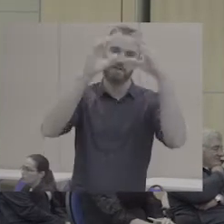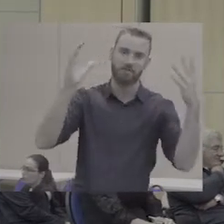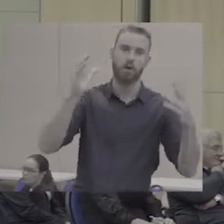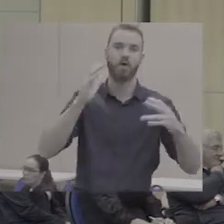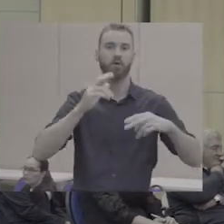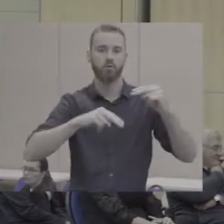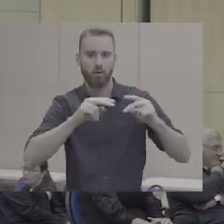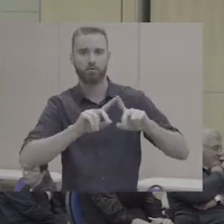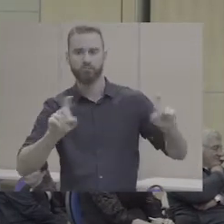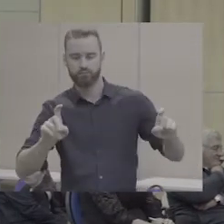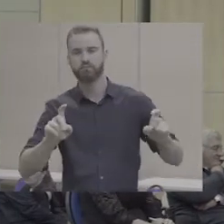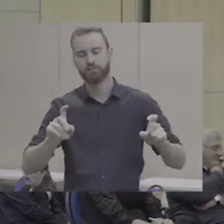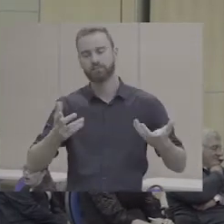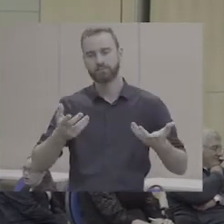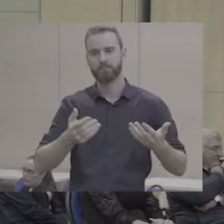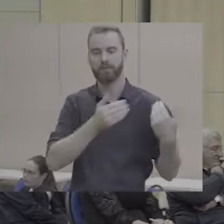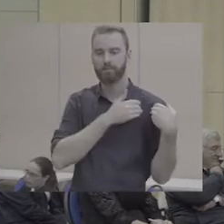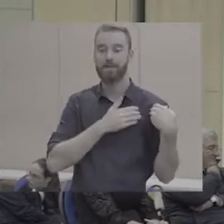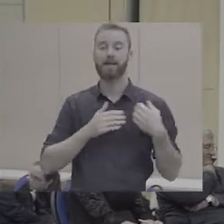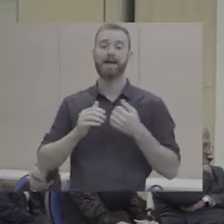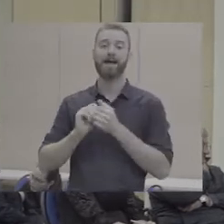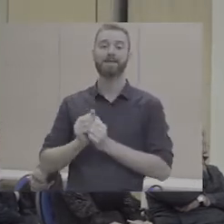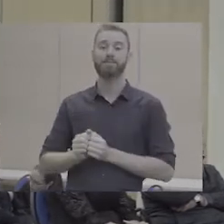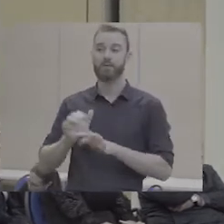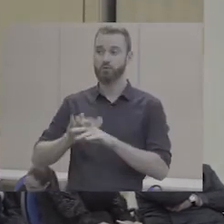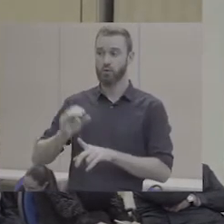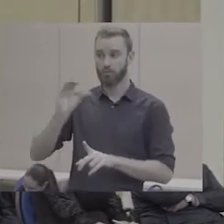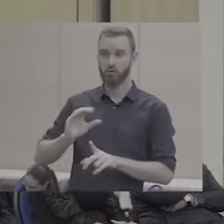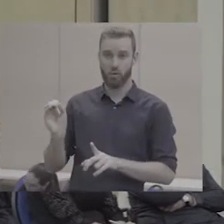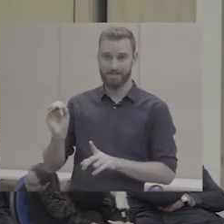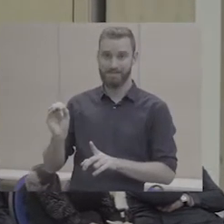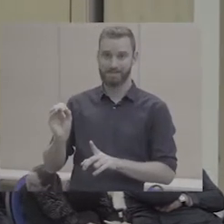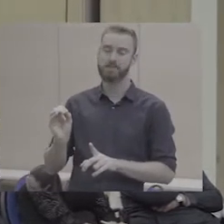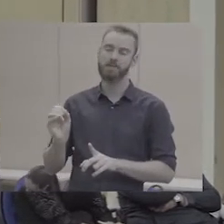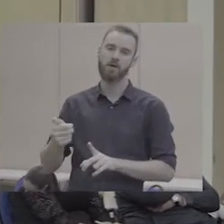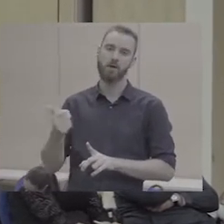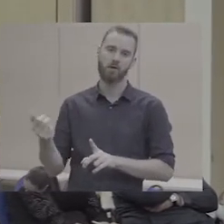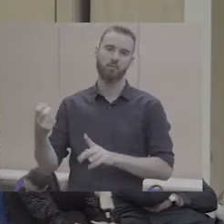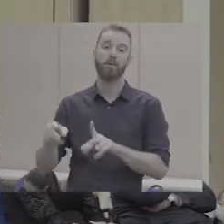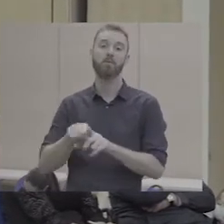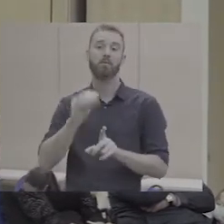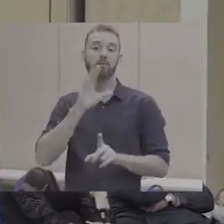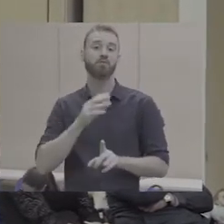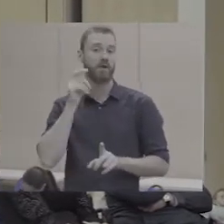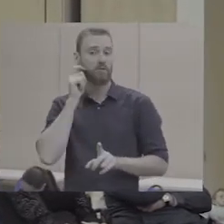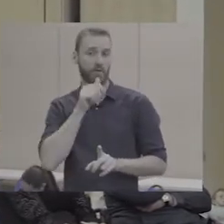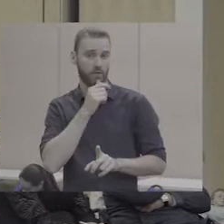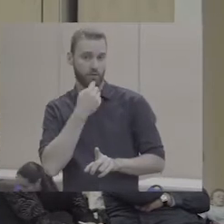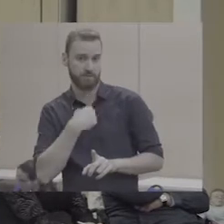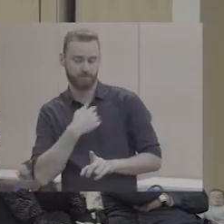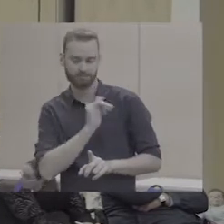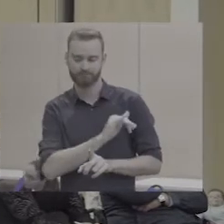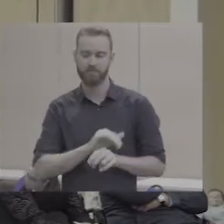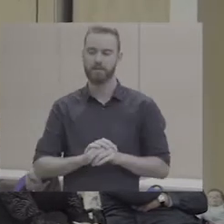projet. Ce qu'il faut s'assurer, hein, et puis l'adaptabilité dans le cas de M. Otis, c'est un autre cran, comme parlait M. Richard. Un